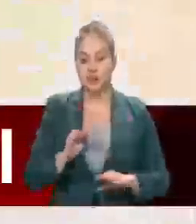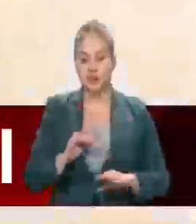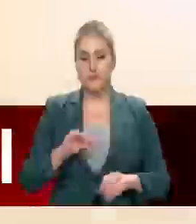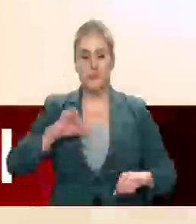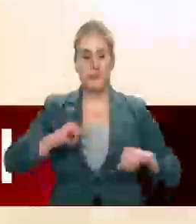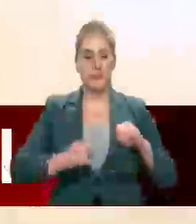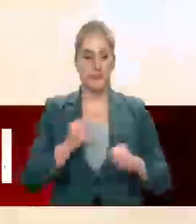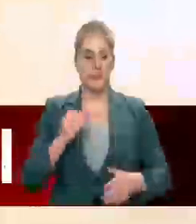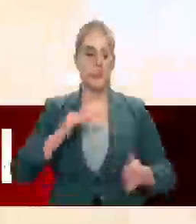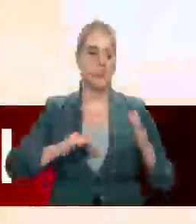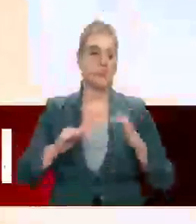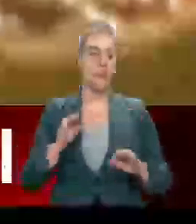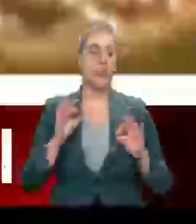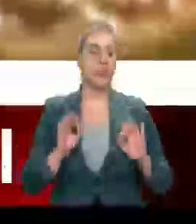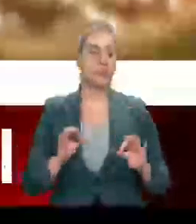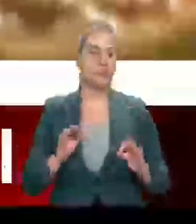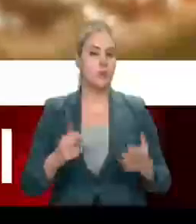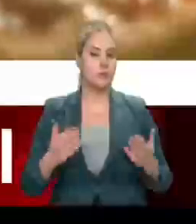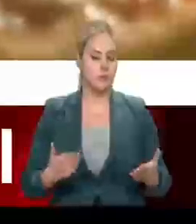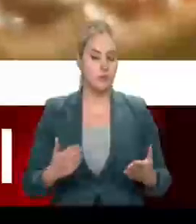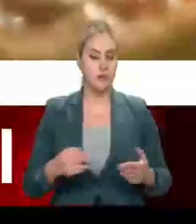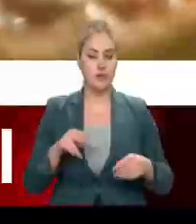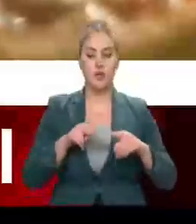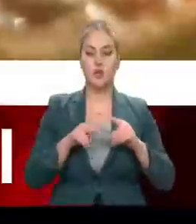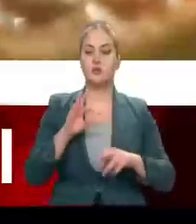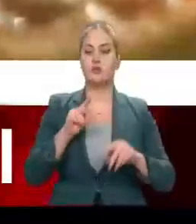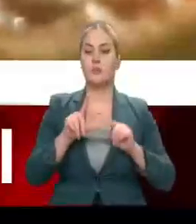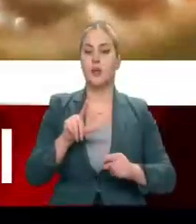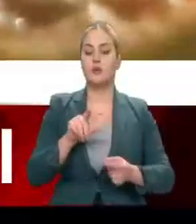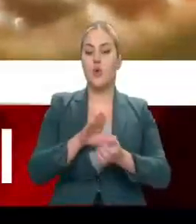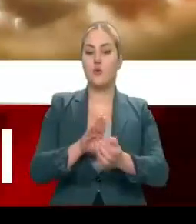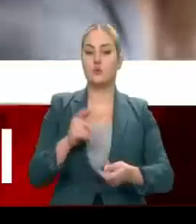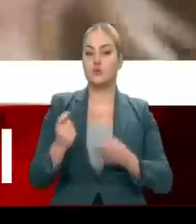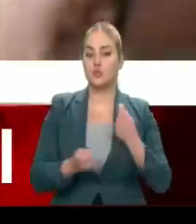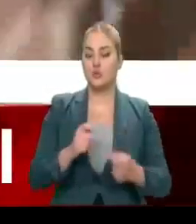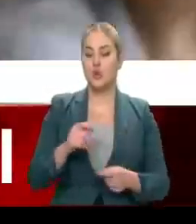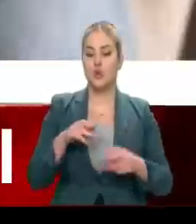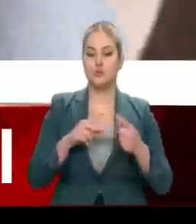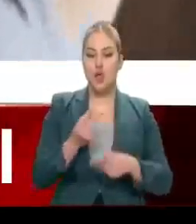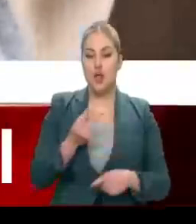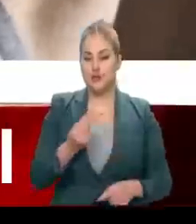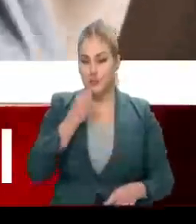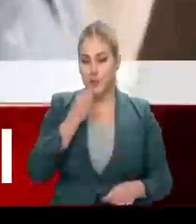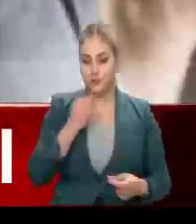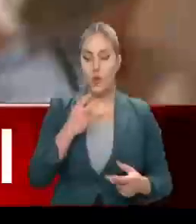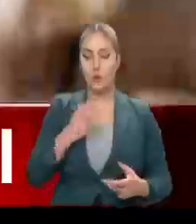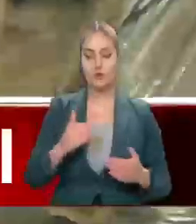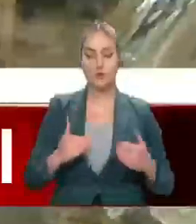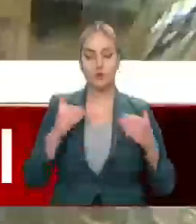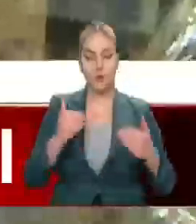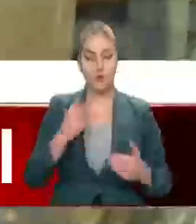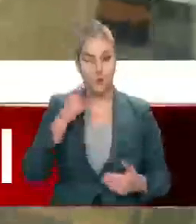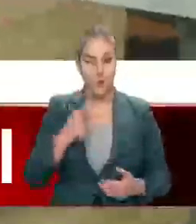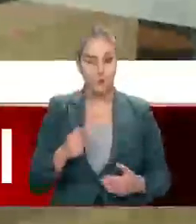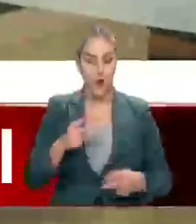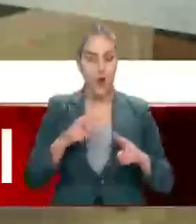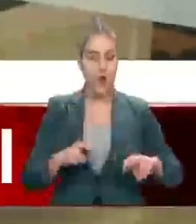hareketi arttırmak önemli Nobel ödülü bir çalışma hücrelerin az yemek yendiği zaman ömürlerin uzadığını gösterdim